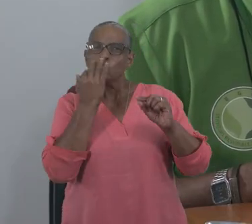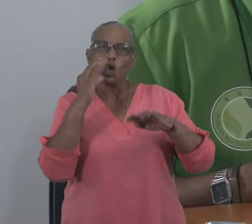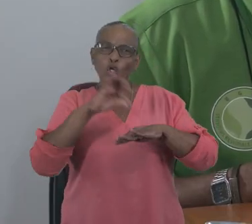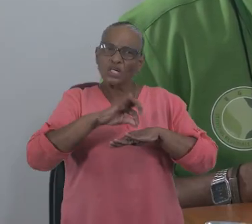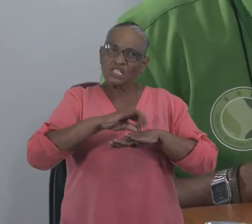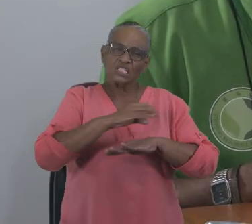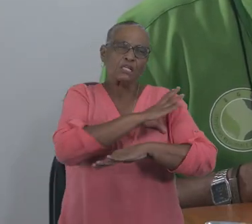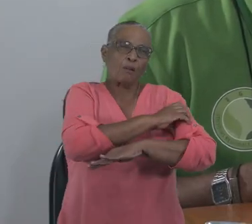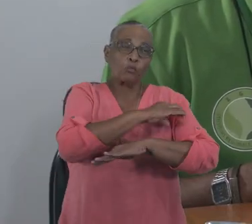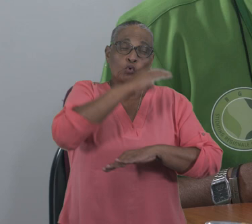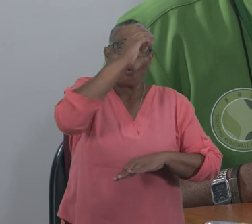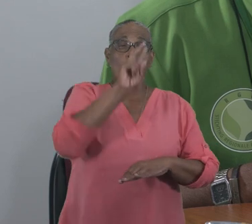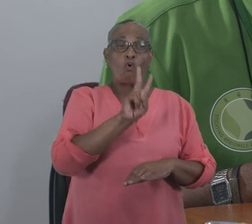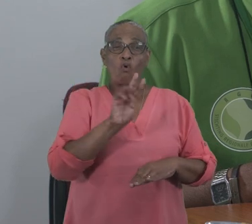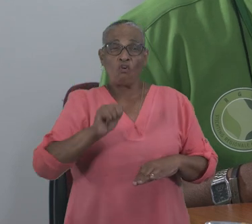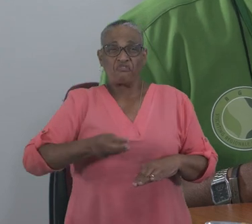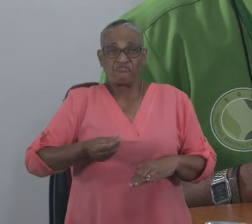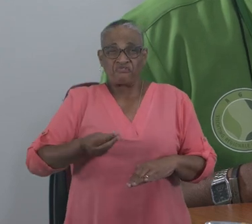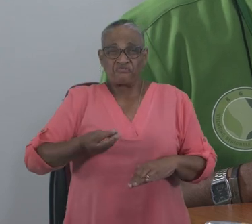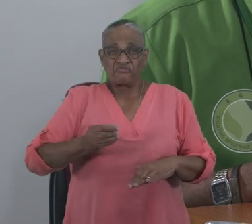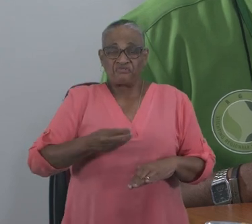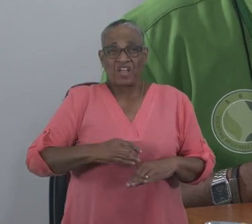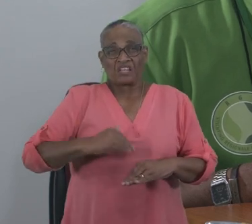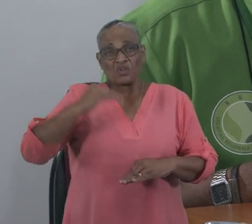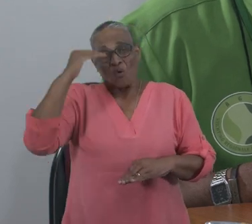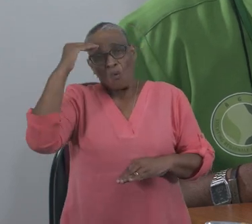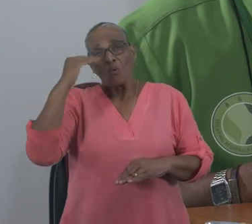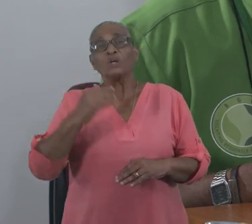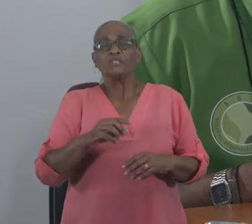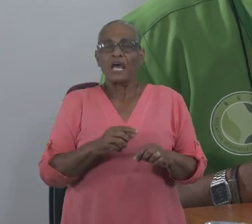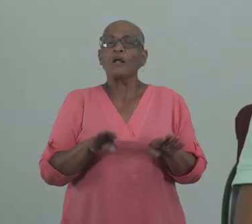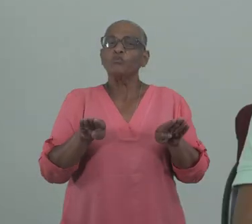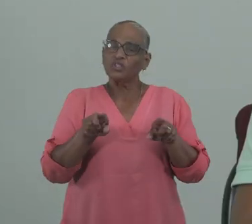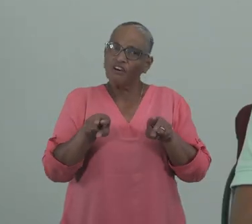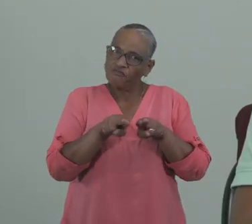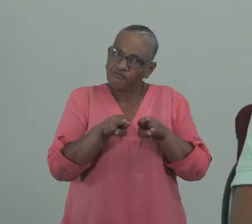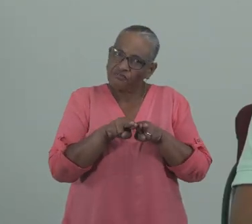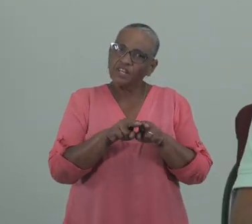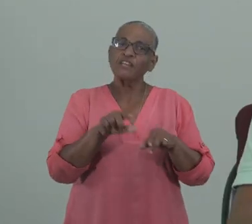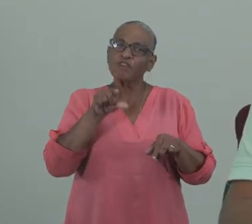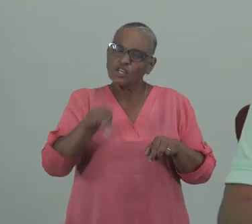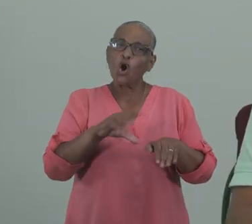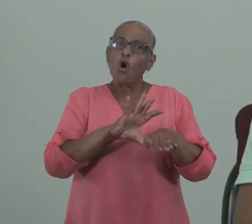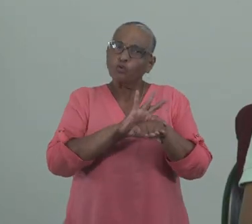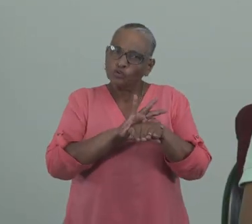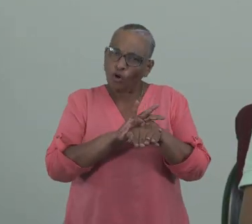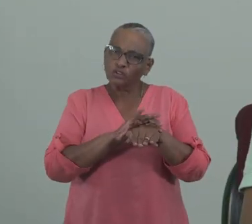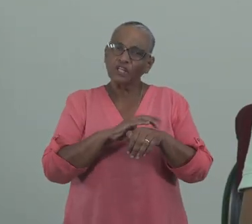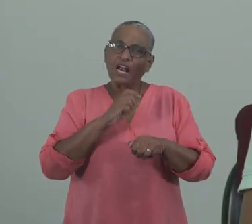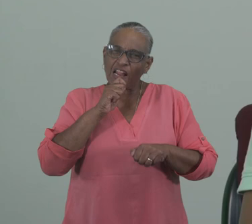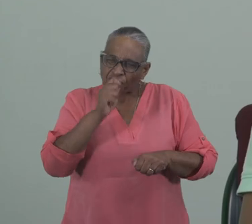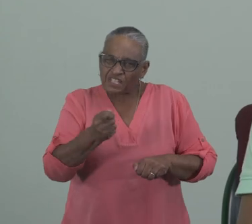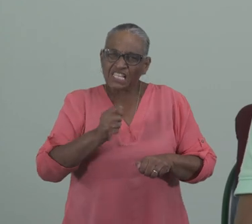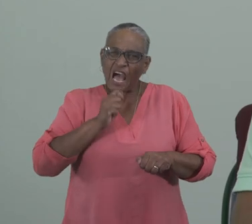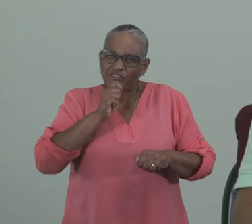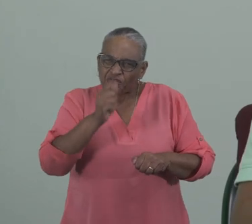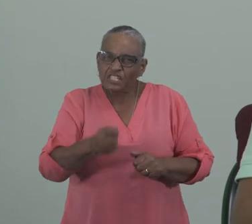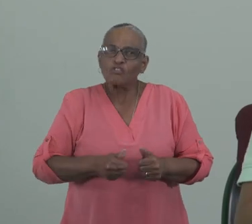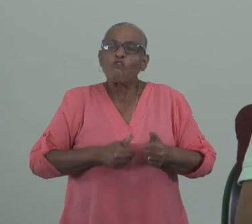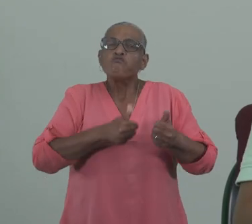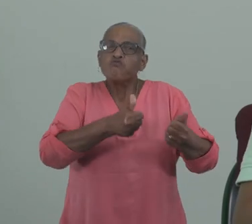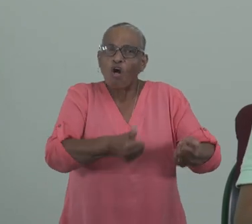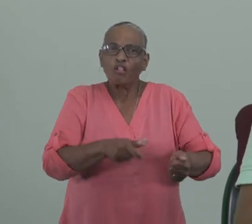al, suikerziekte, hoge bloeddruk en die cholesterol. Dan moet je gewoon de beste vrienden met je huisdokter zijn en die dan met jou adviezen kan